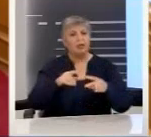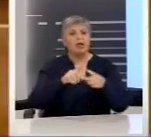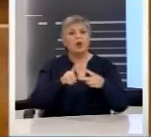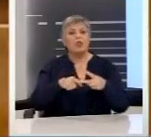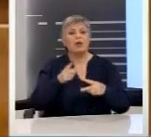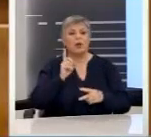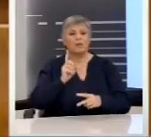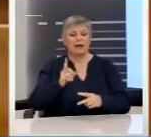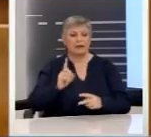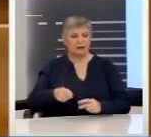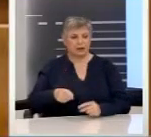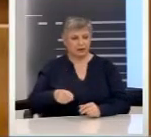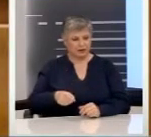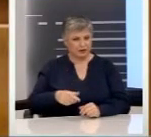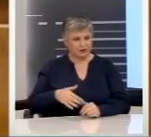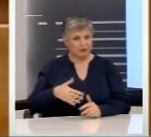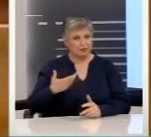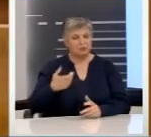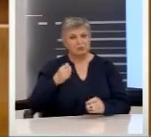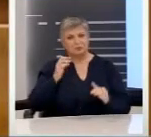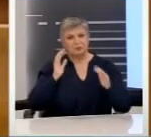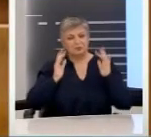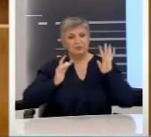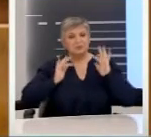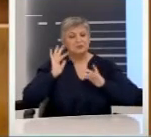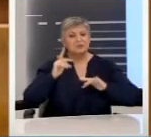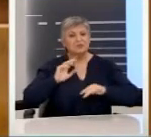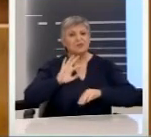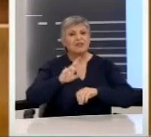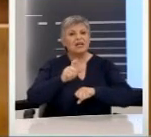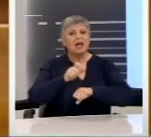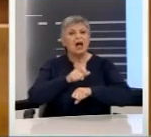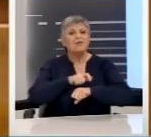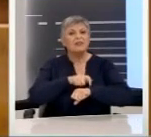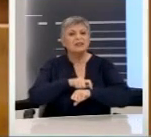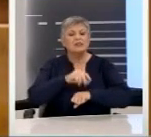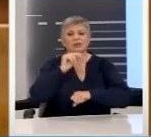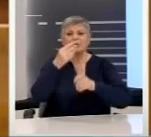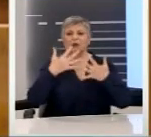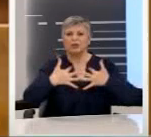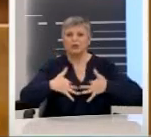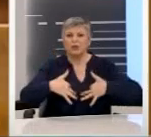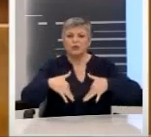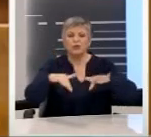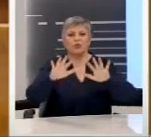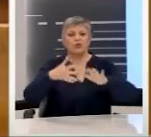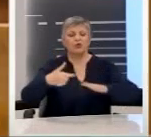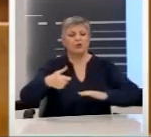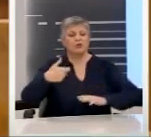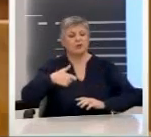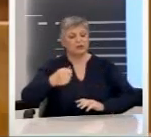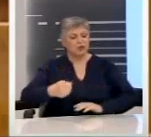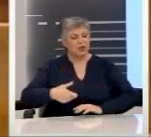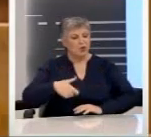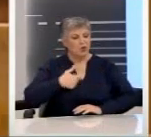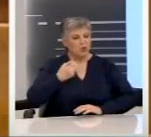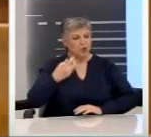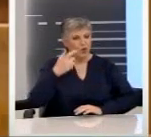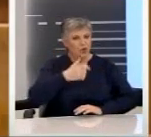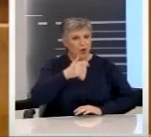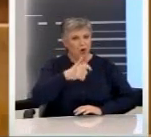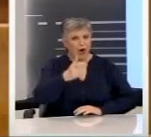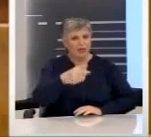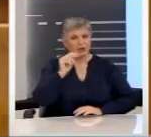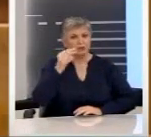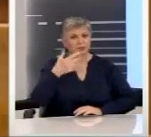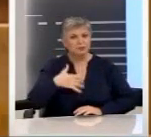τιμά το πολιτικό σύστημα, τιμά το κοινοβούλιο, τιμά την ιδιότητά μας ως βουλευτών, αντιπροσώπων του ελληνικού λαού.